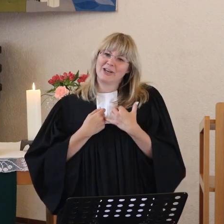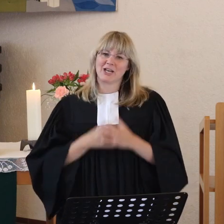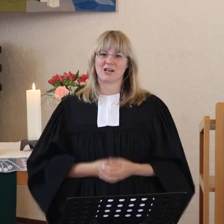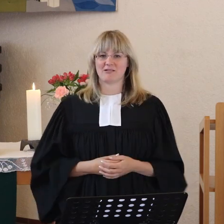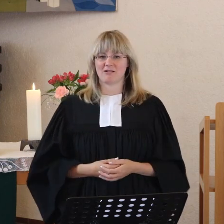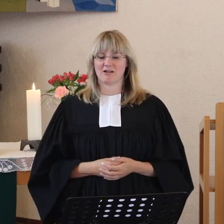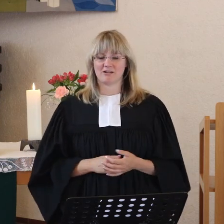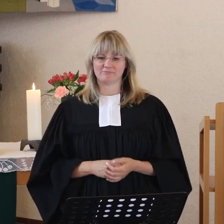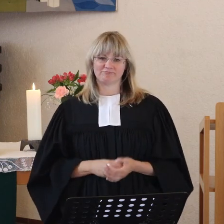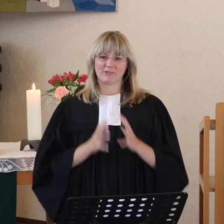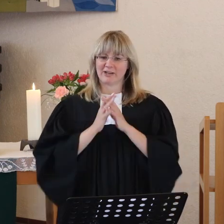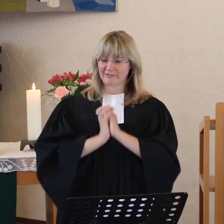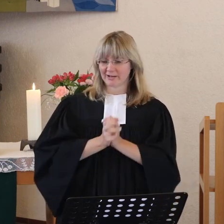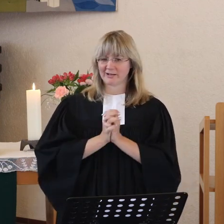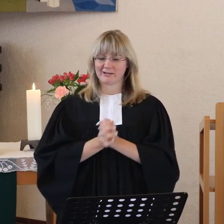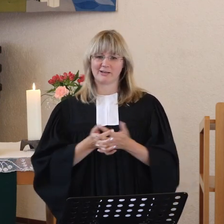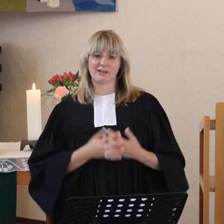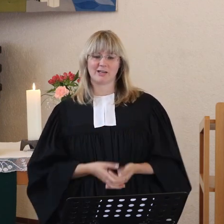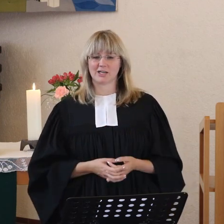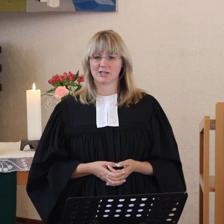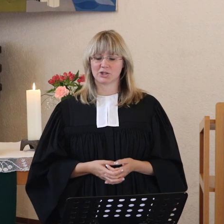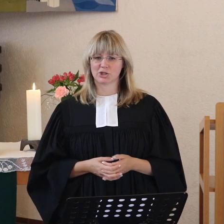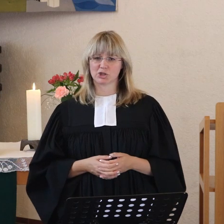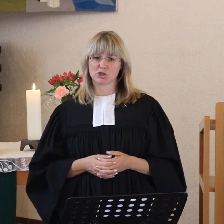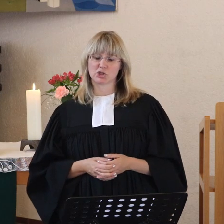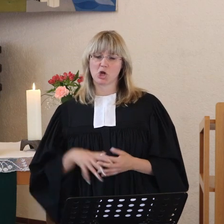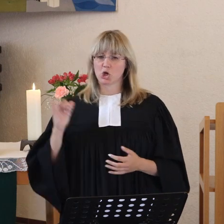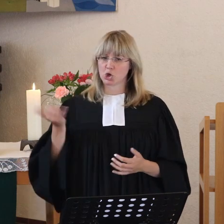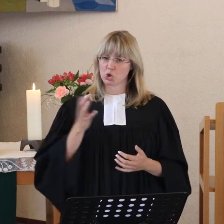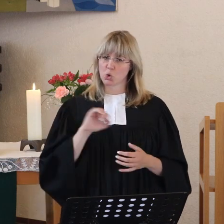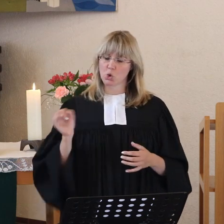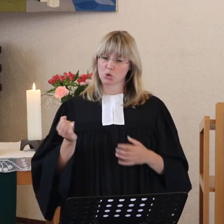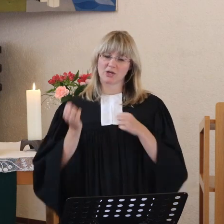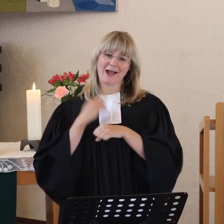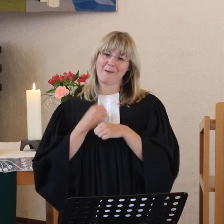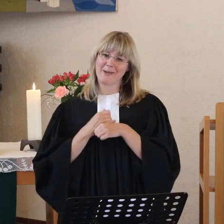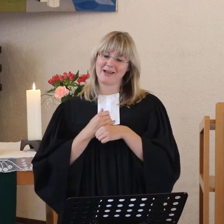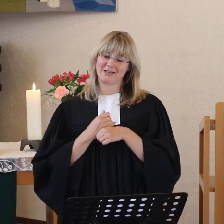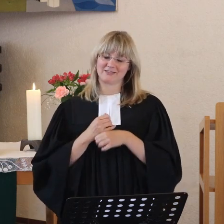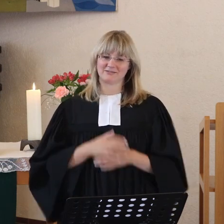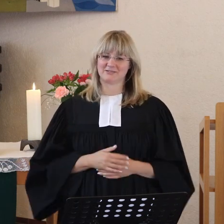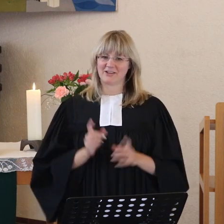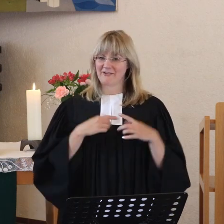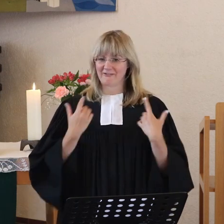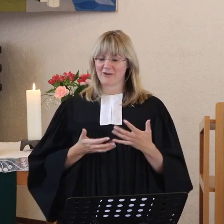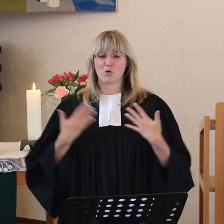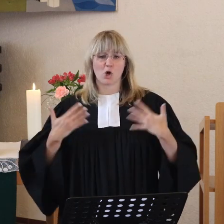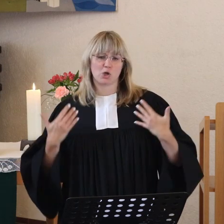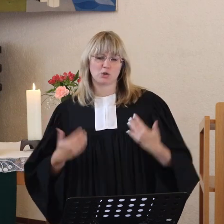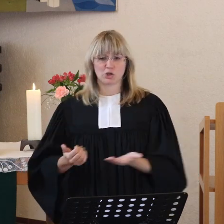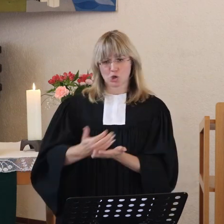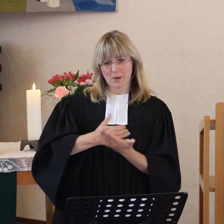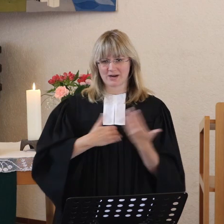andere Werke und Verbände. Wir freuen uns sehr über eine Spende und sicherlich auch die Jugendlichen und die Kinder, die davon